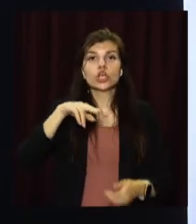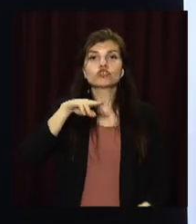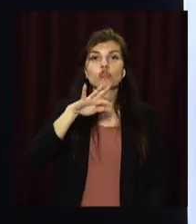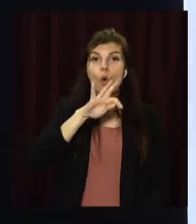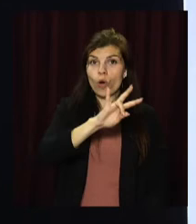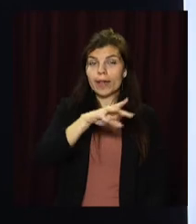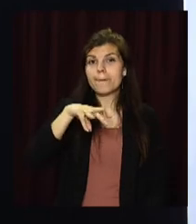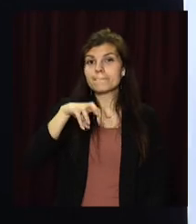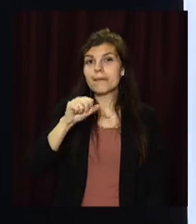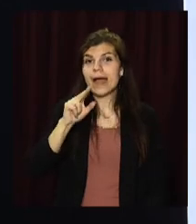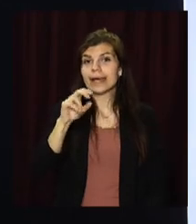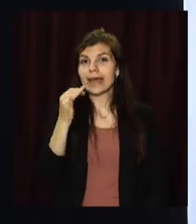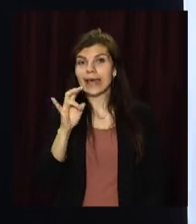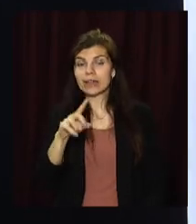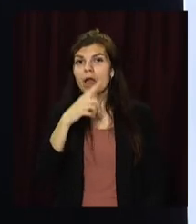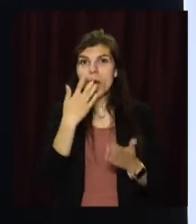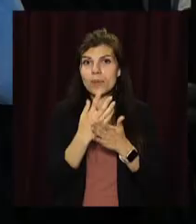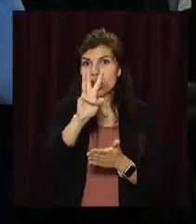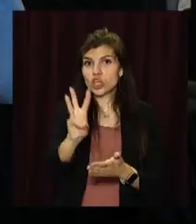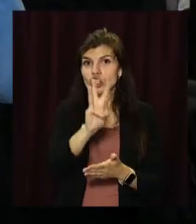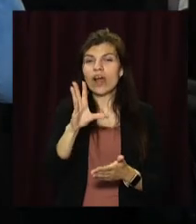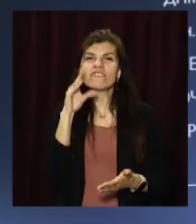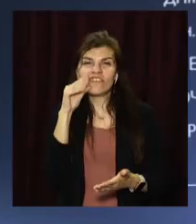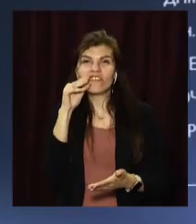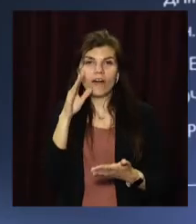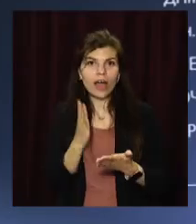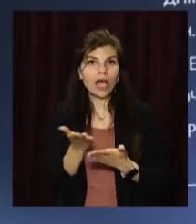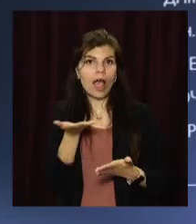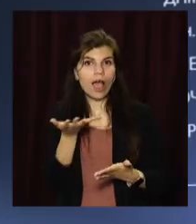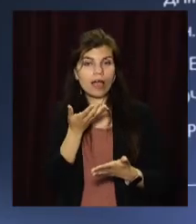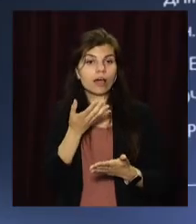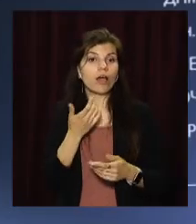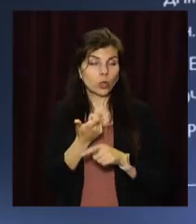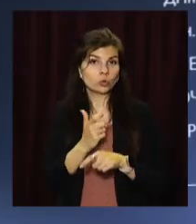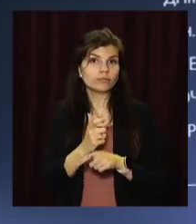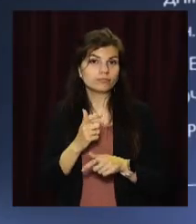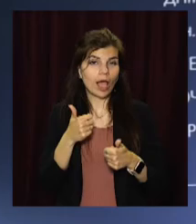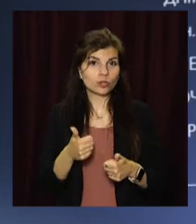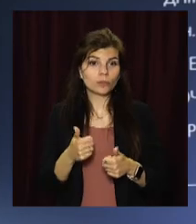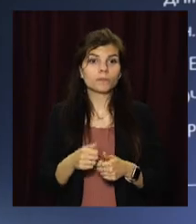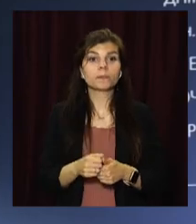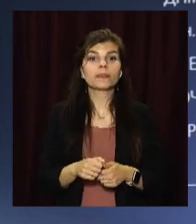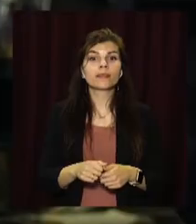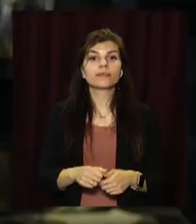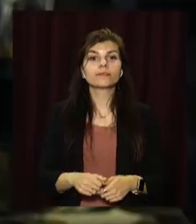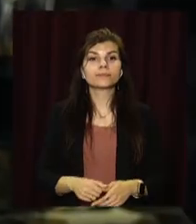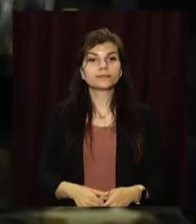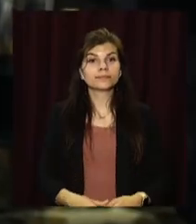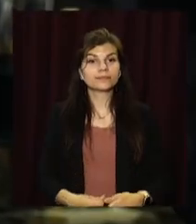Маккейна. Її тривалість майже 3 години. Погодився зразу, бо мені страшенно